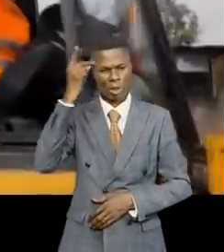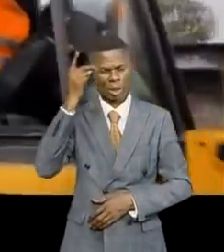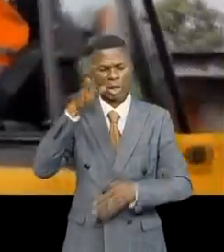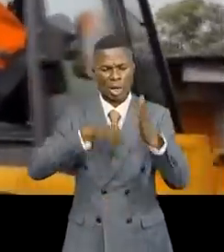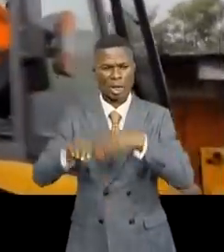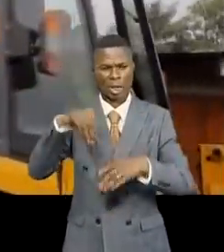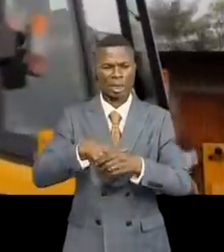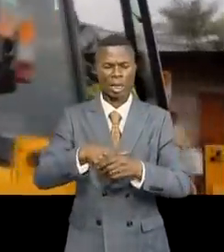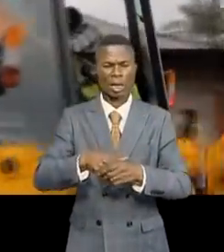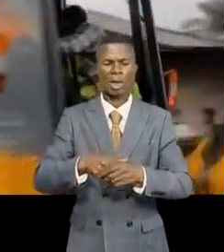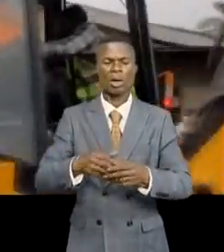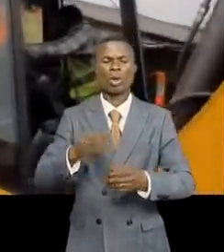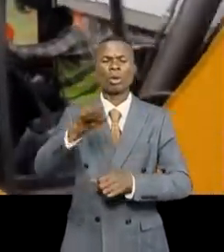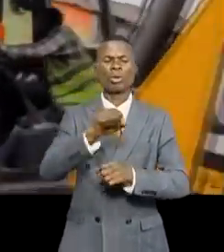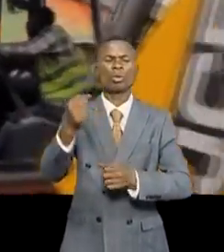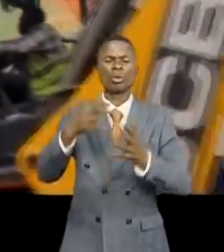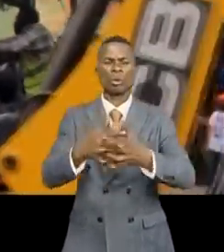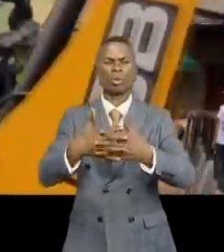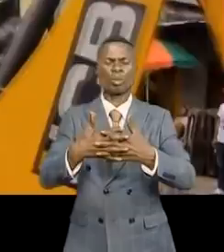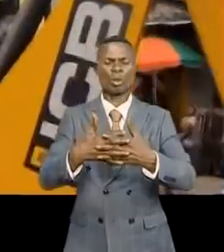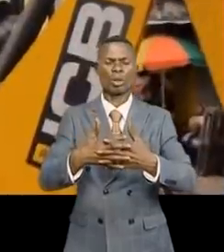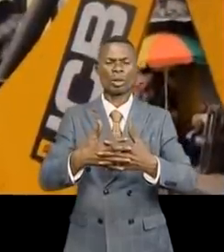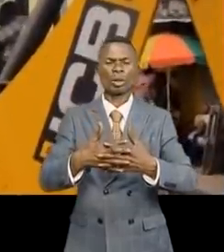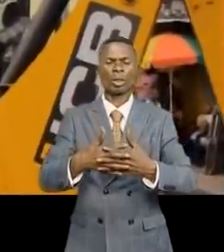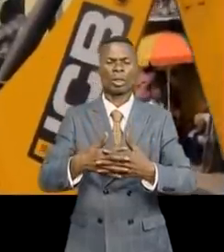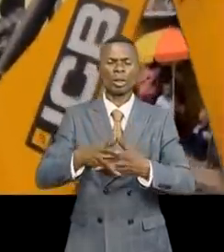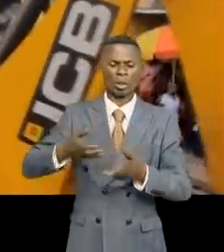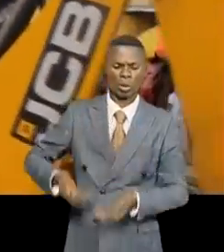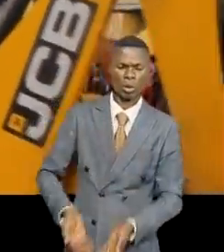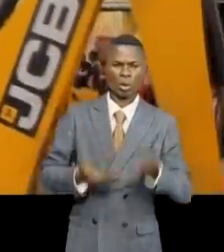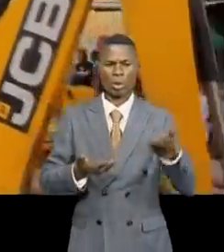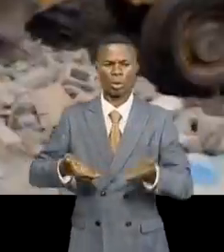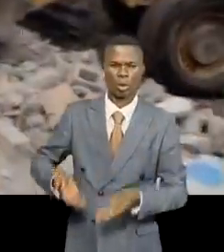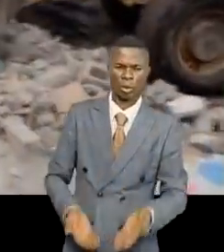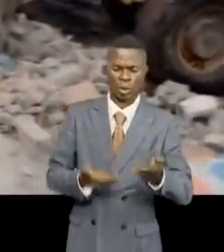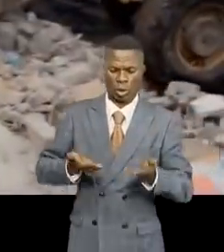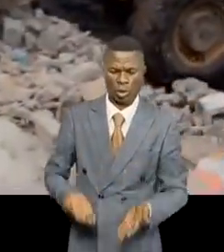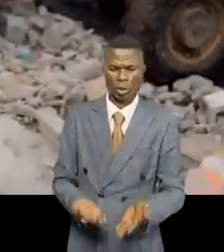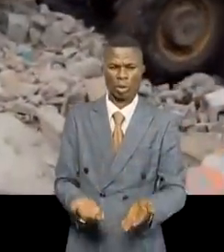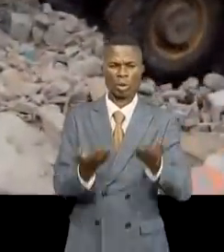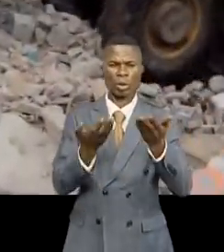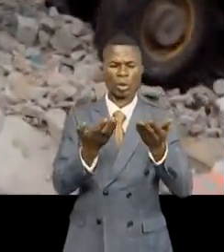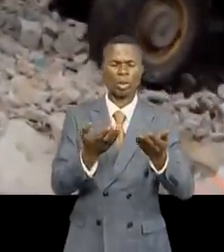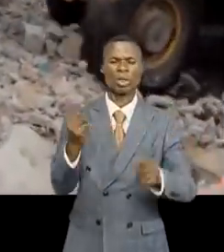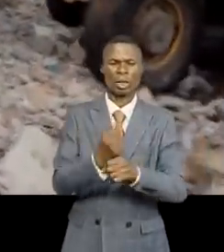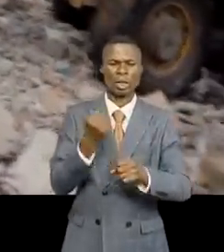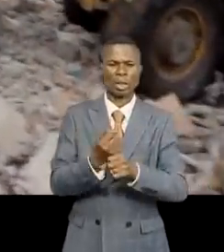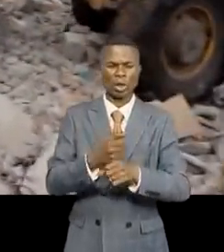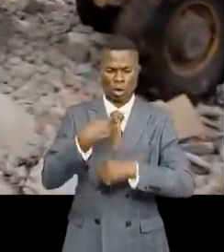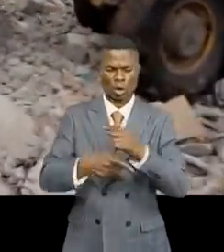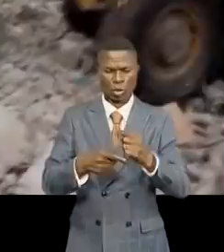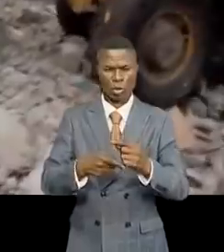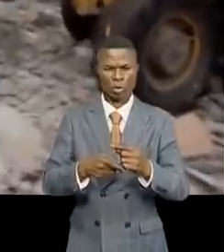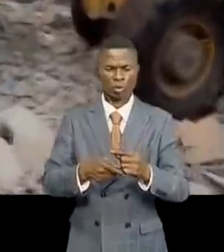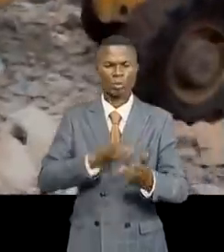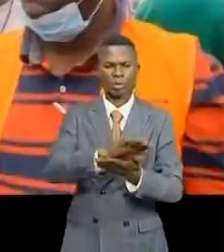bord lui-même sur l'un des engins destinés aux travaux d'assainissement. Question de procéder au